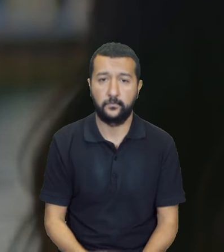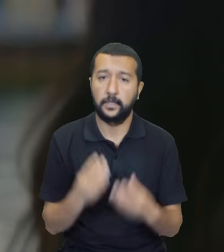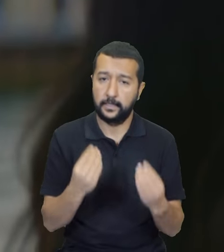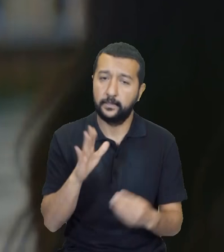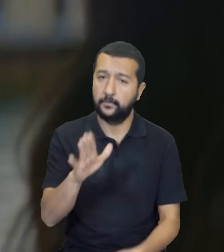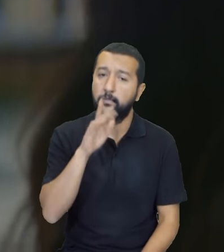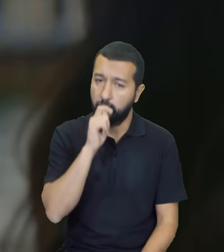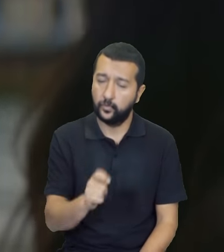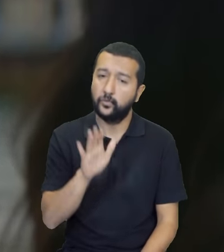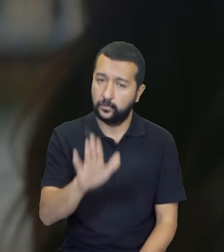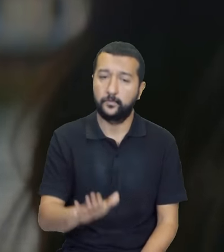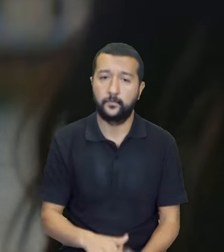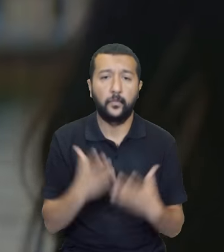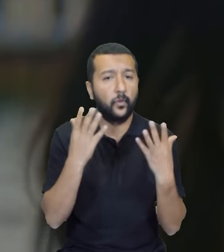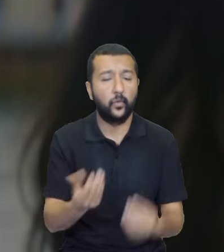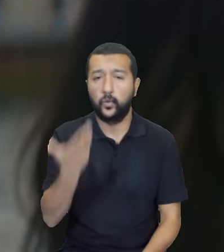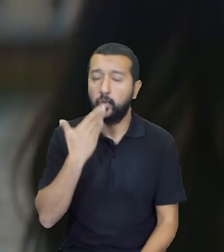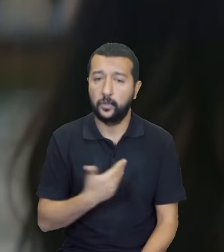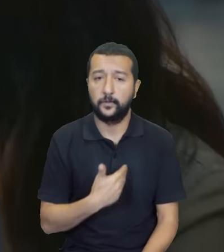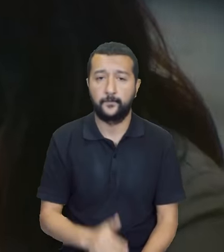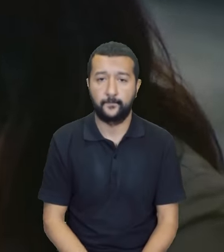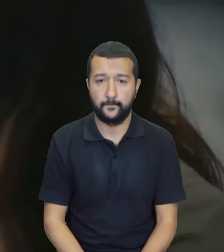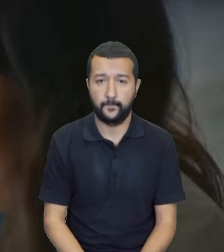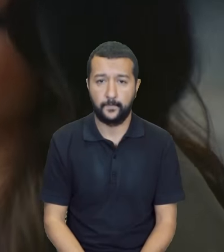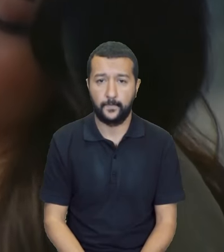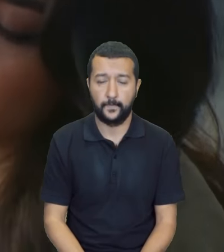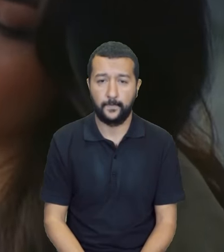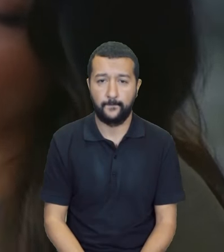İyi, tamam. Söz. Ne oldu söyle.